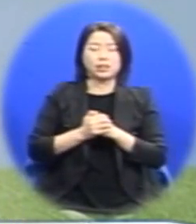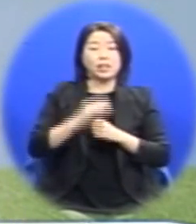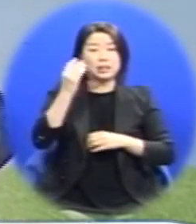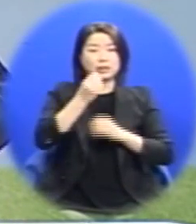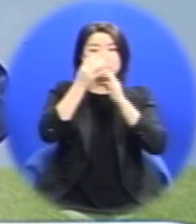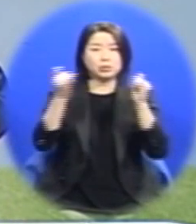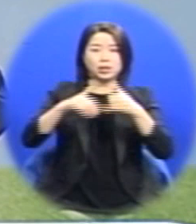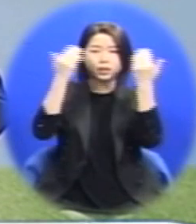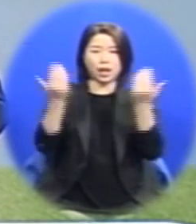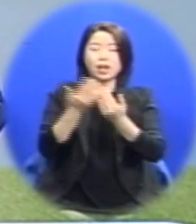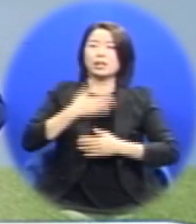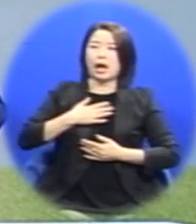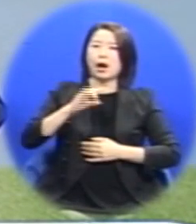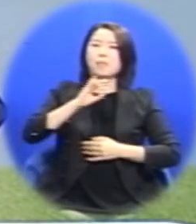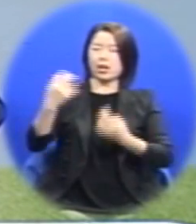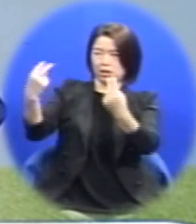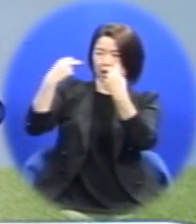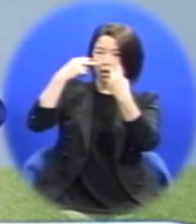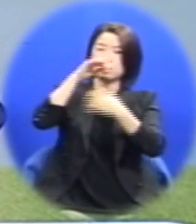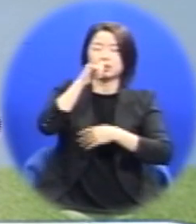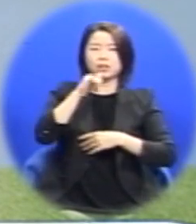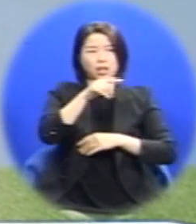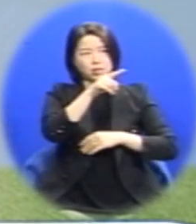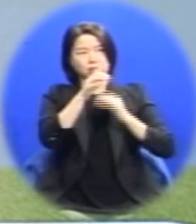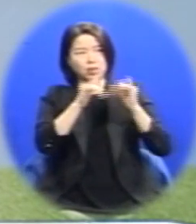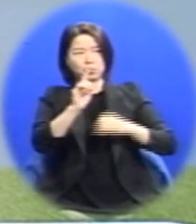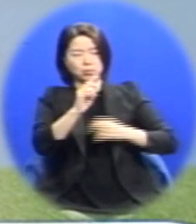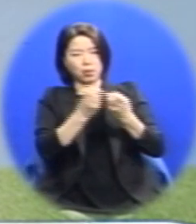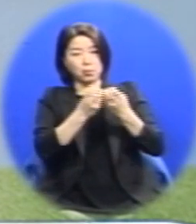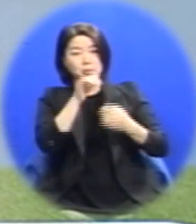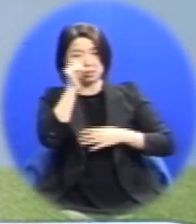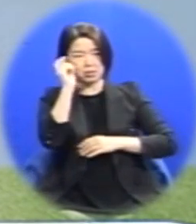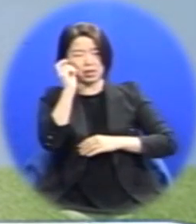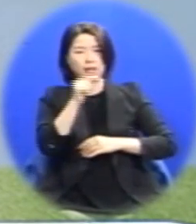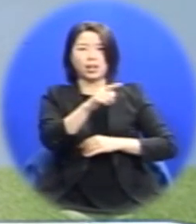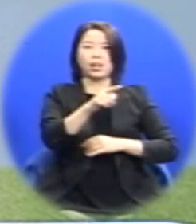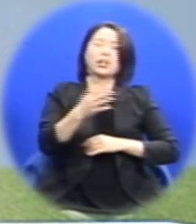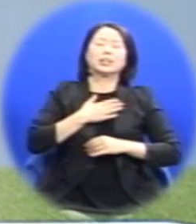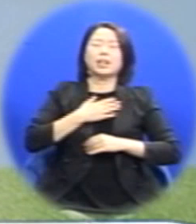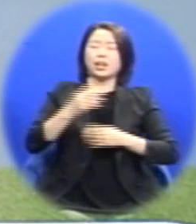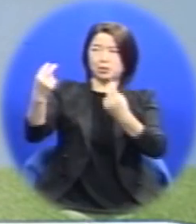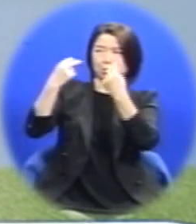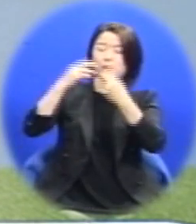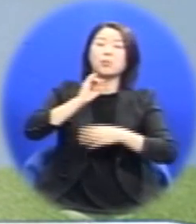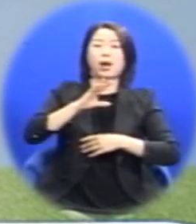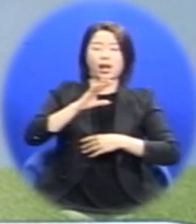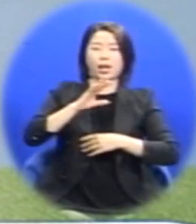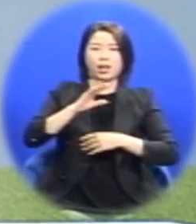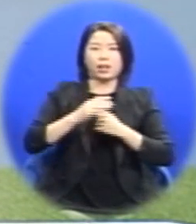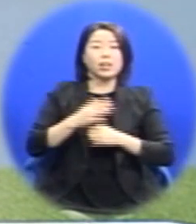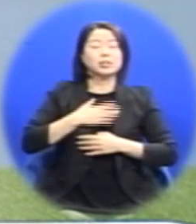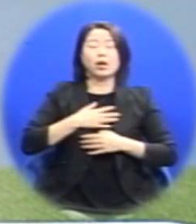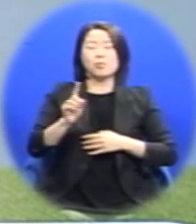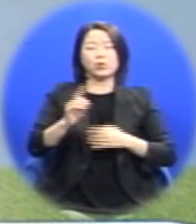성도들이 다 저만 쳐다보는 것 같아요. 저 사람한테는 무슨 수가 있을 거야. 그 다 저만 쳐다보는 것 같아요. 제가